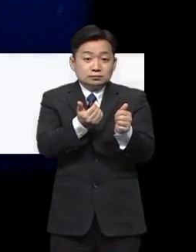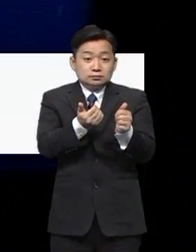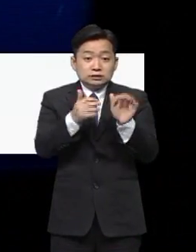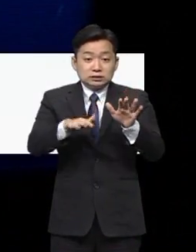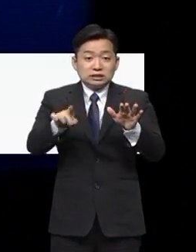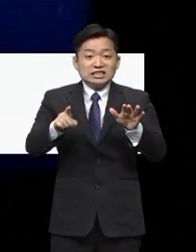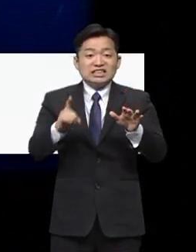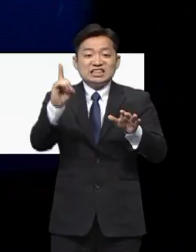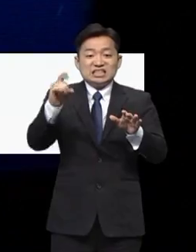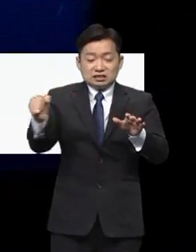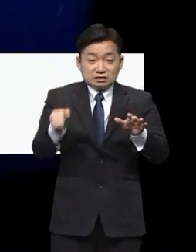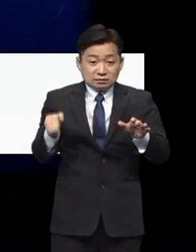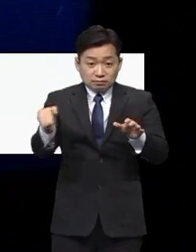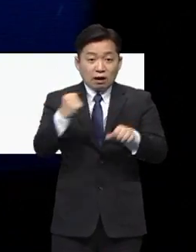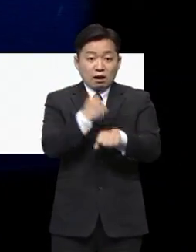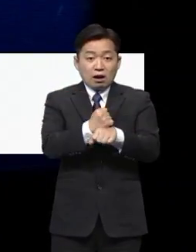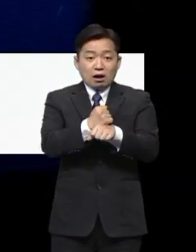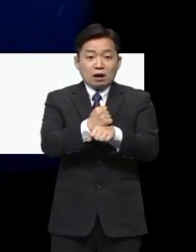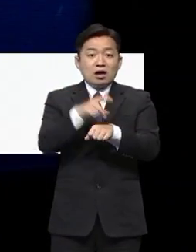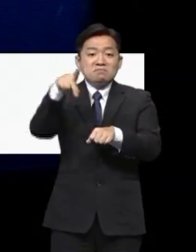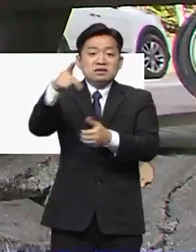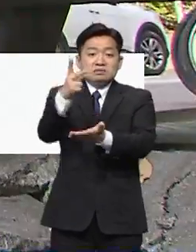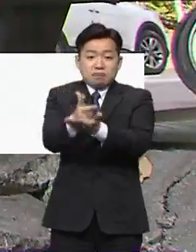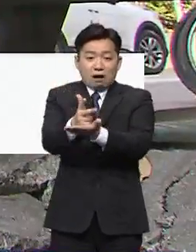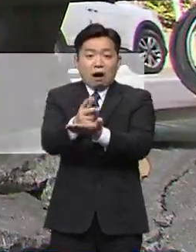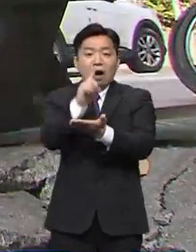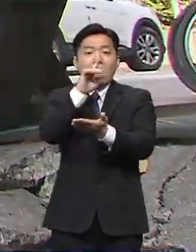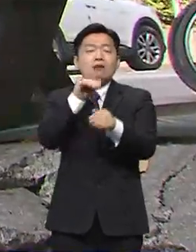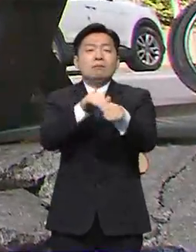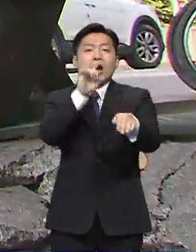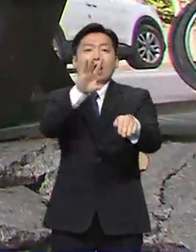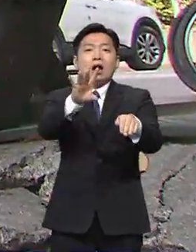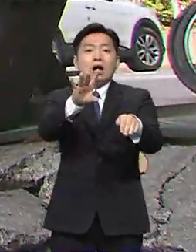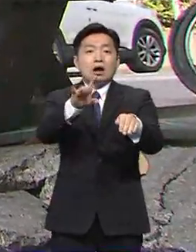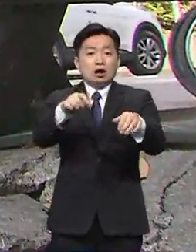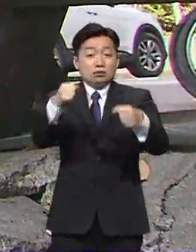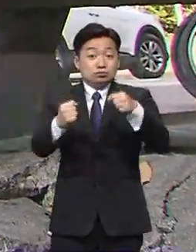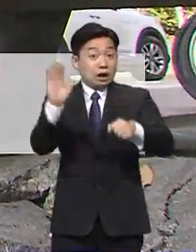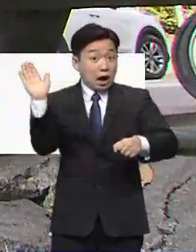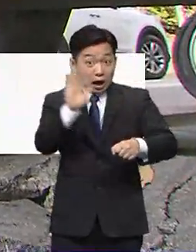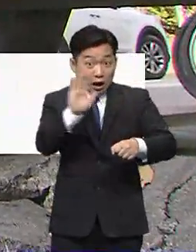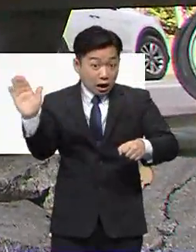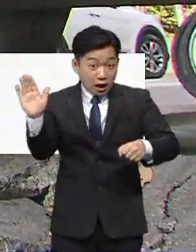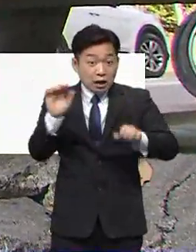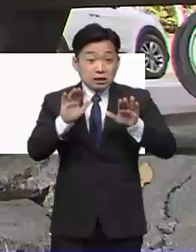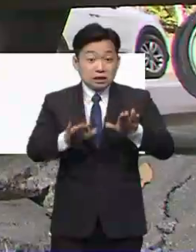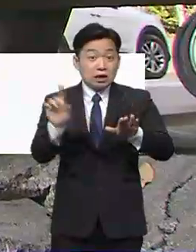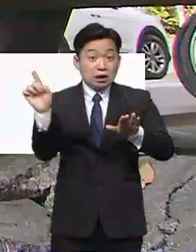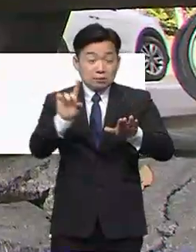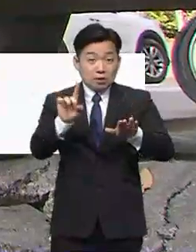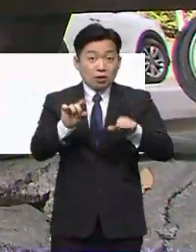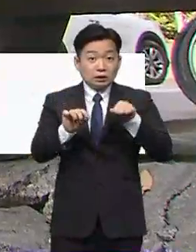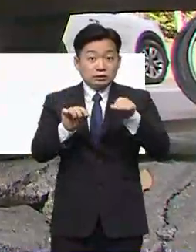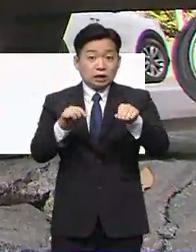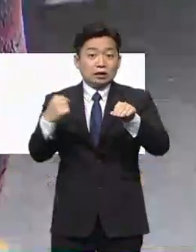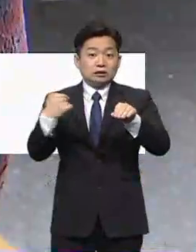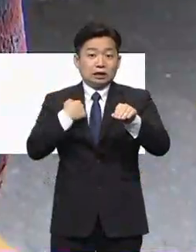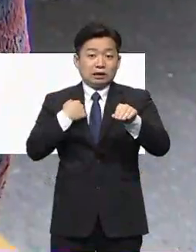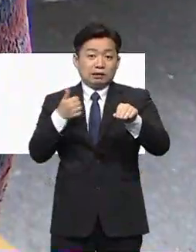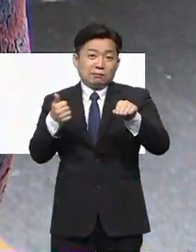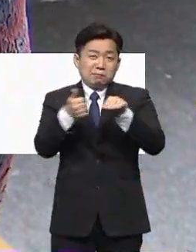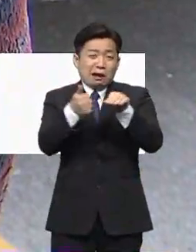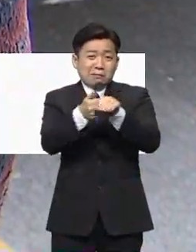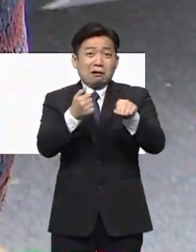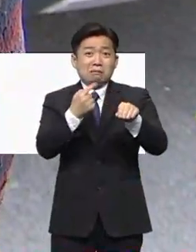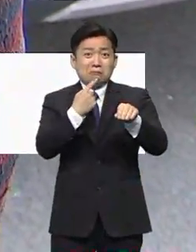D드라이브 놓으셔야지, D. 파킹을 밟으시면 어떡해요? 양 씨가 차를 움직이지 않자 이번엔 차로 자신들을